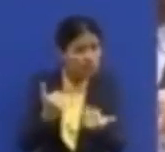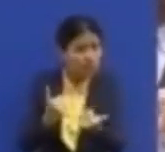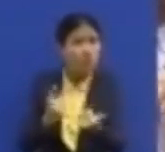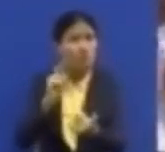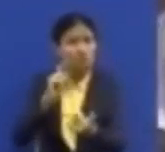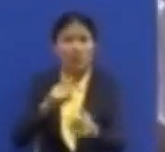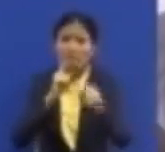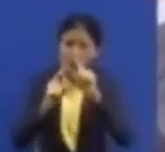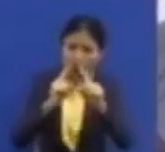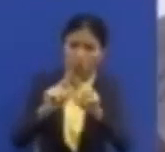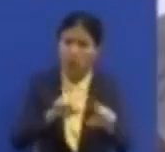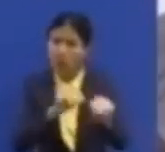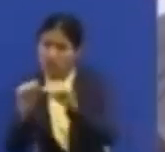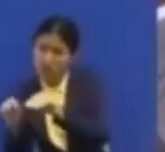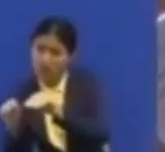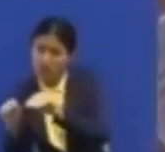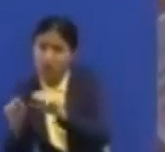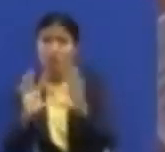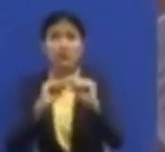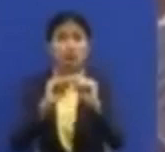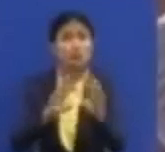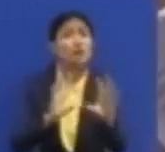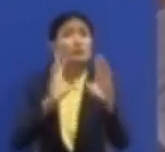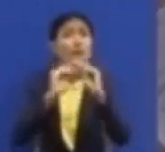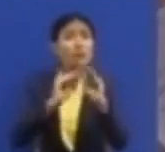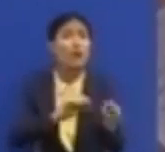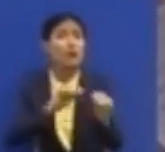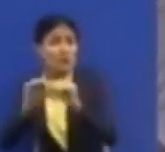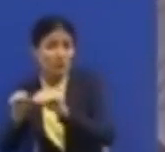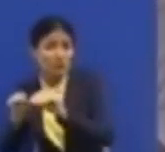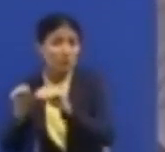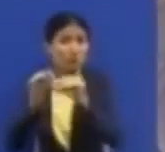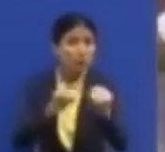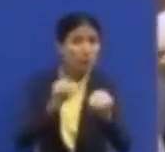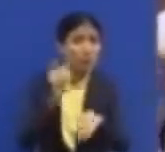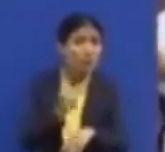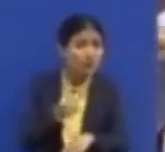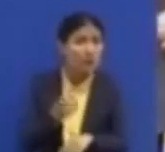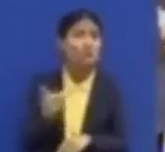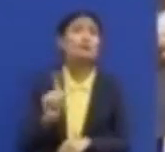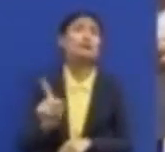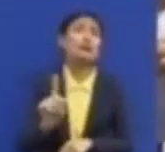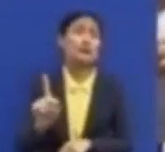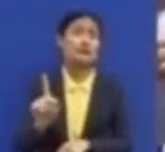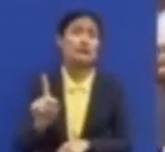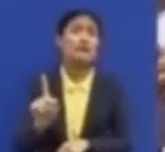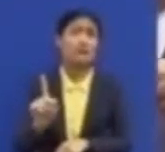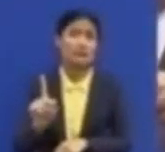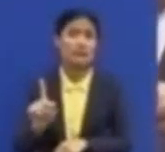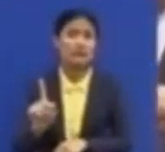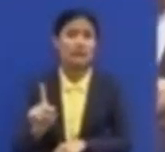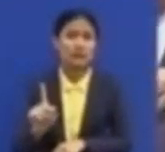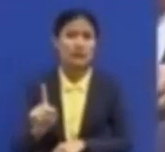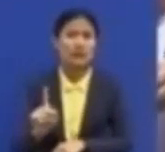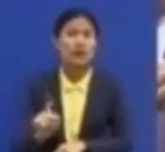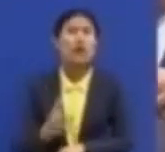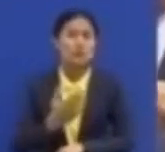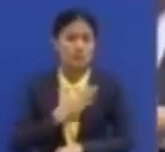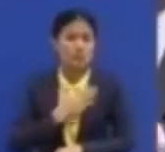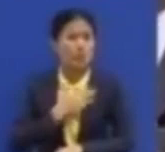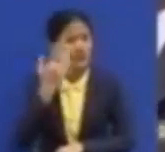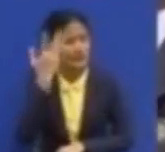ประชุมกับการไม่เลื่อนเท่านั้นเพราะฉะนั้นก็ดำเนินการตามที่ประธานได้ดำเนิน